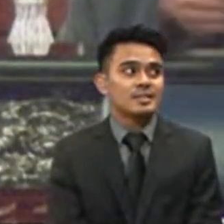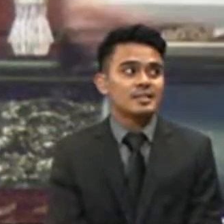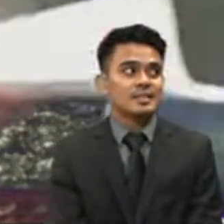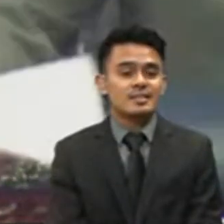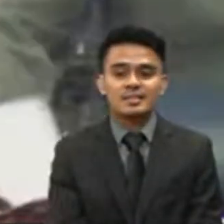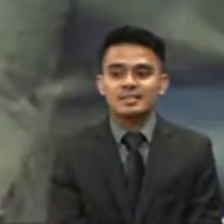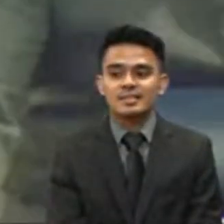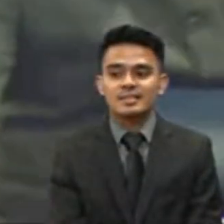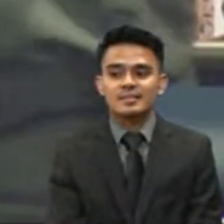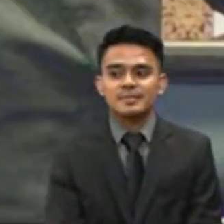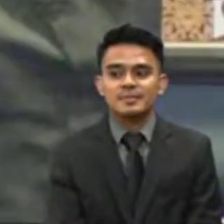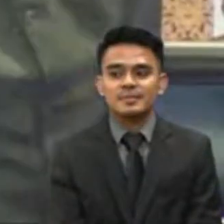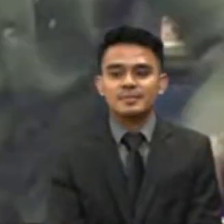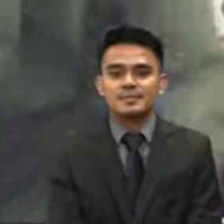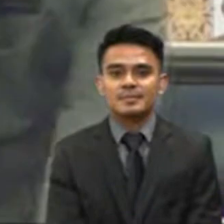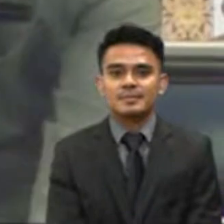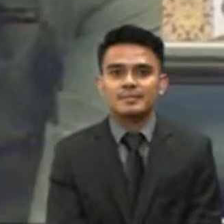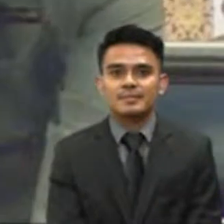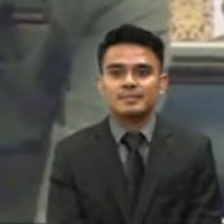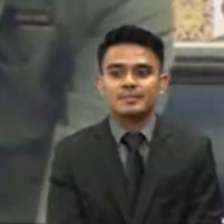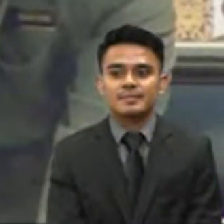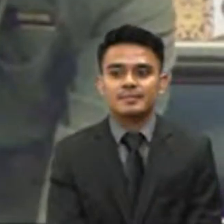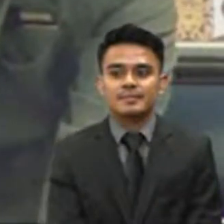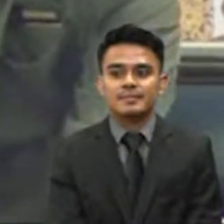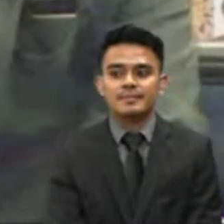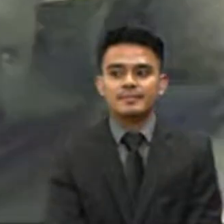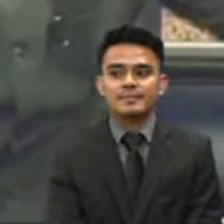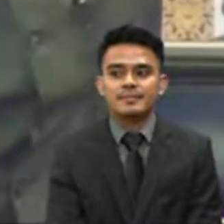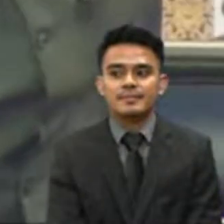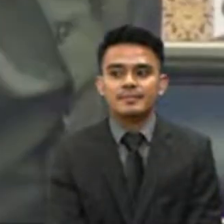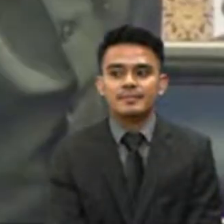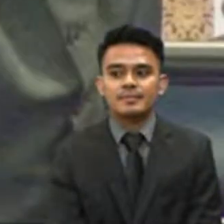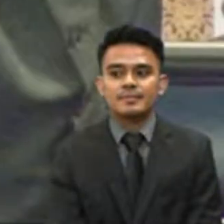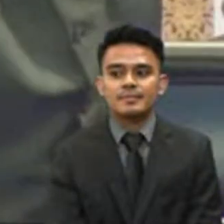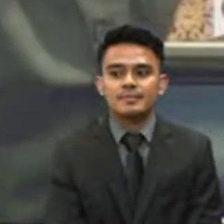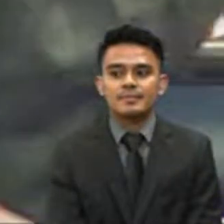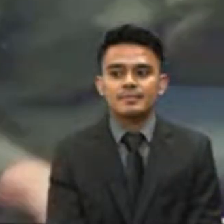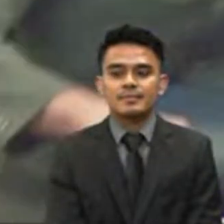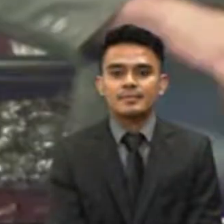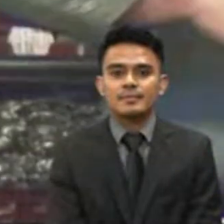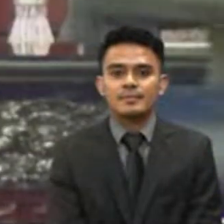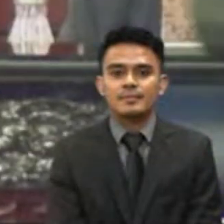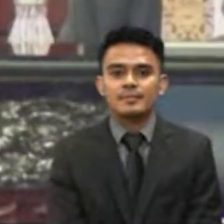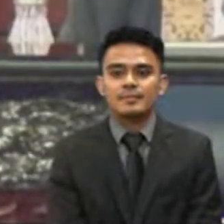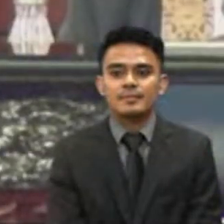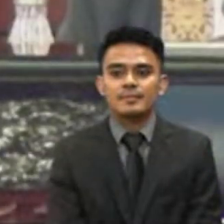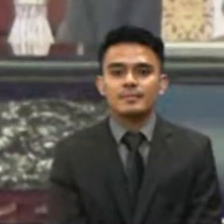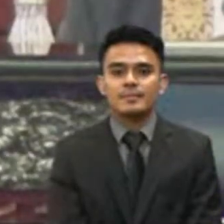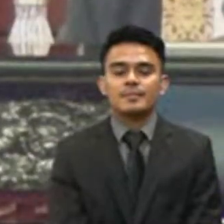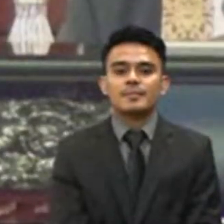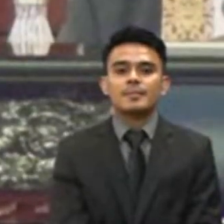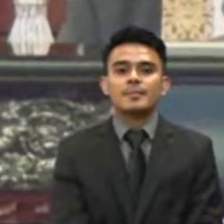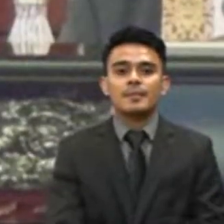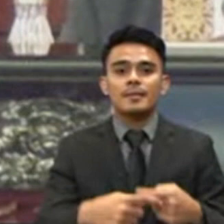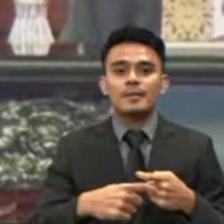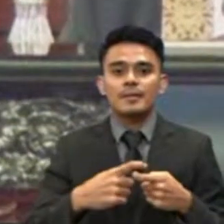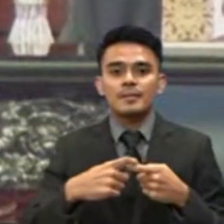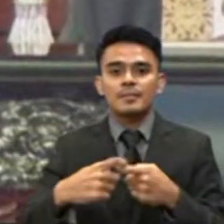yang berkaitan itu lagi yang ingin saya sebut di sini ialah mengenai